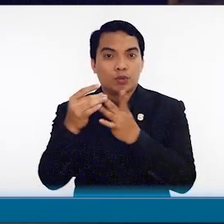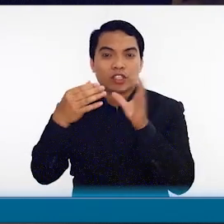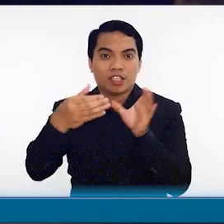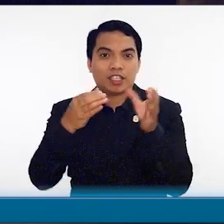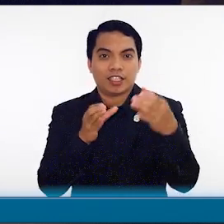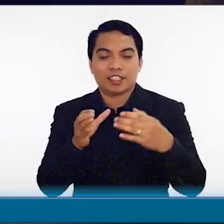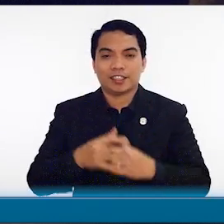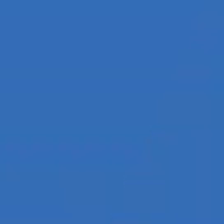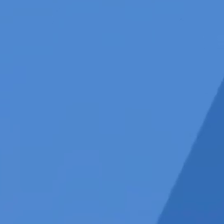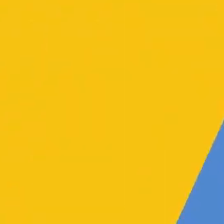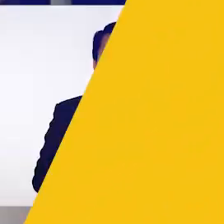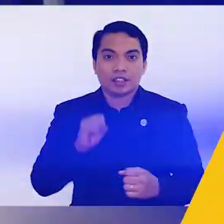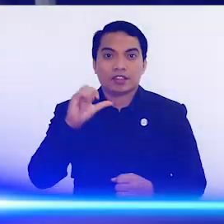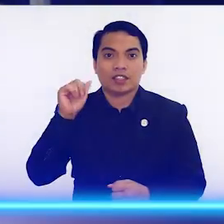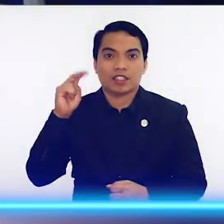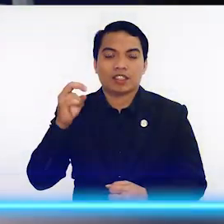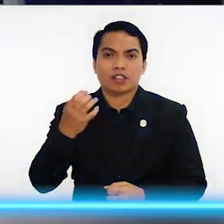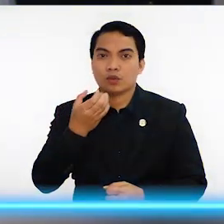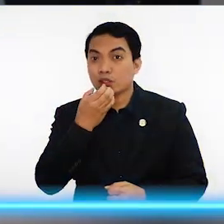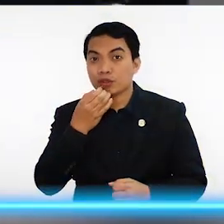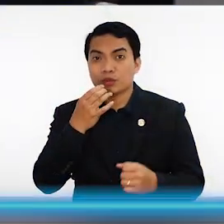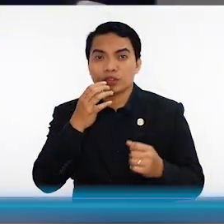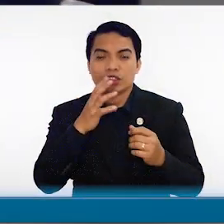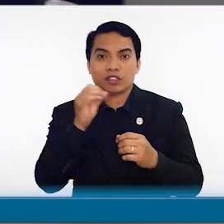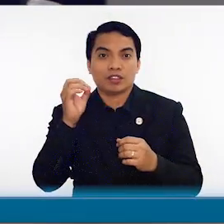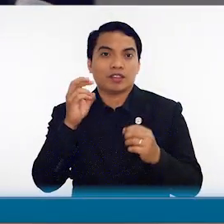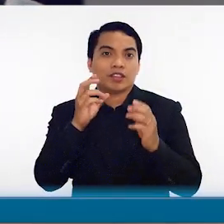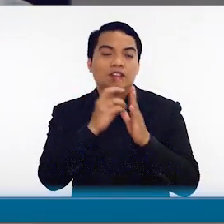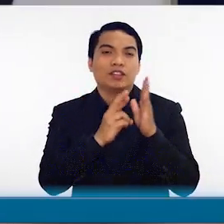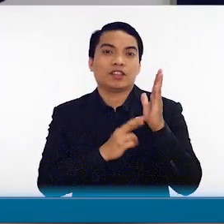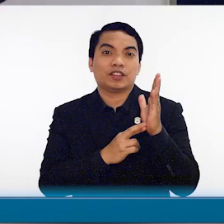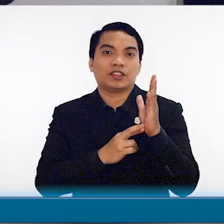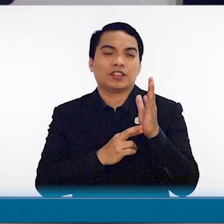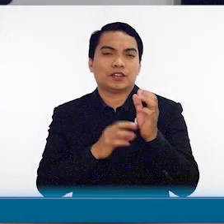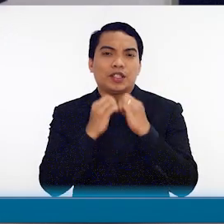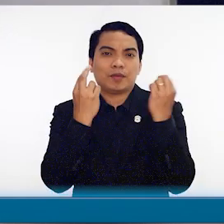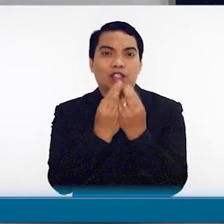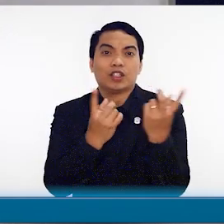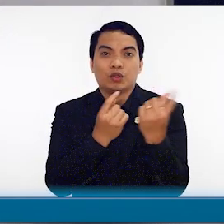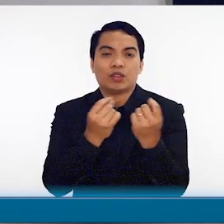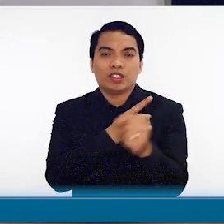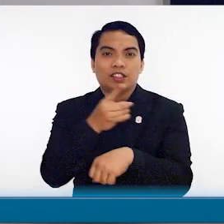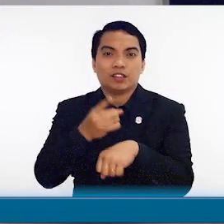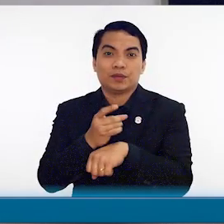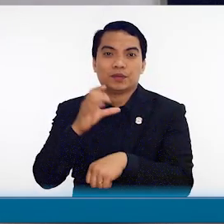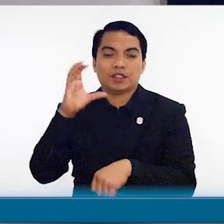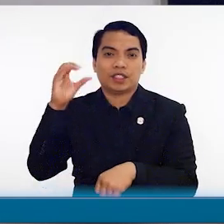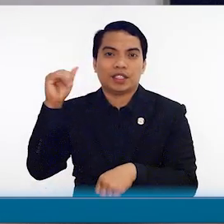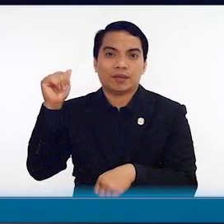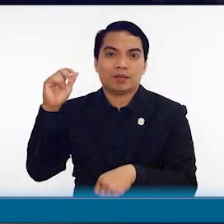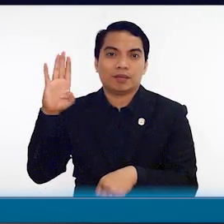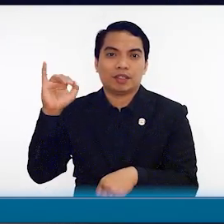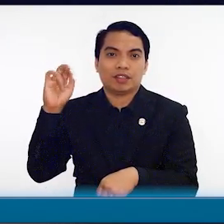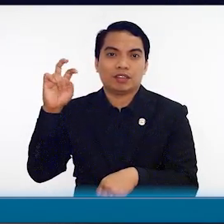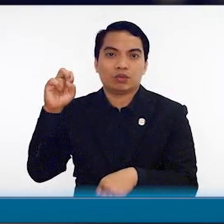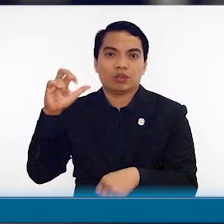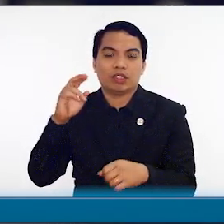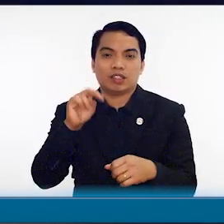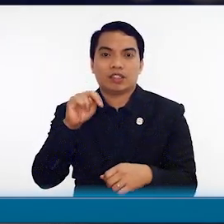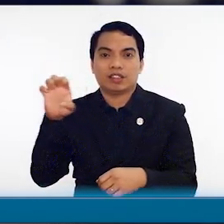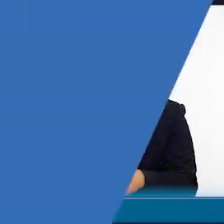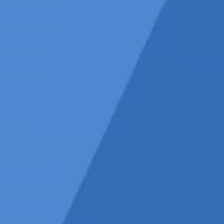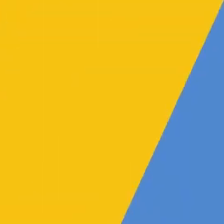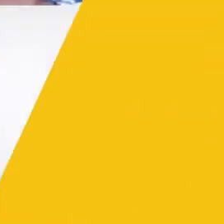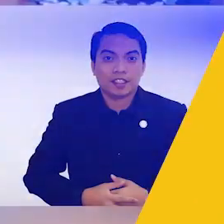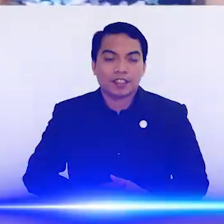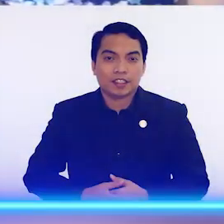special gathering. Scan Radio Rules and Regulations Seminar held in the District of Cabanatuan City, Nueva,